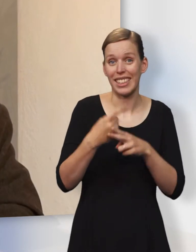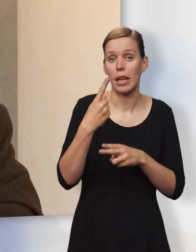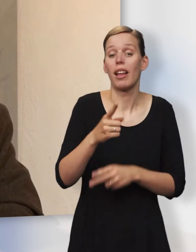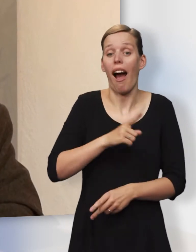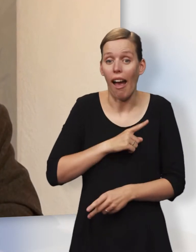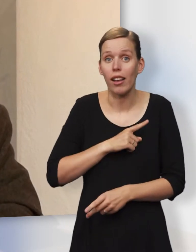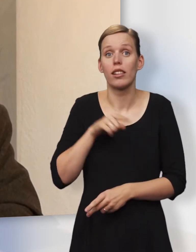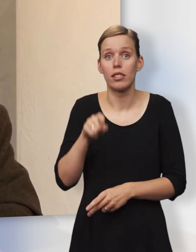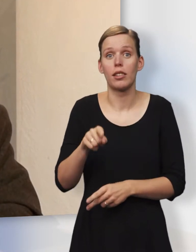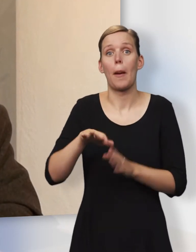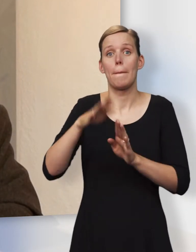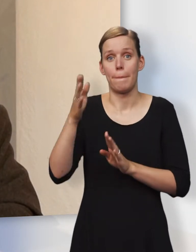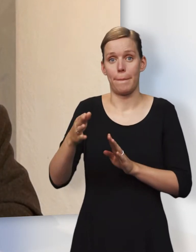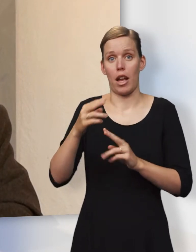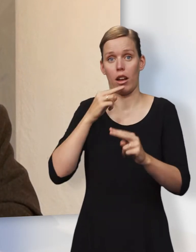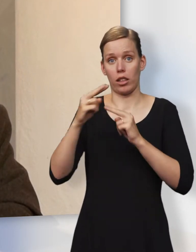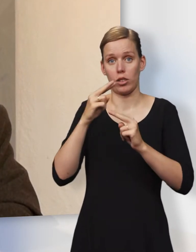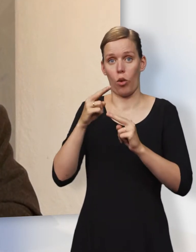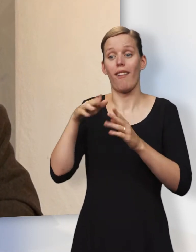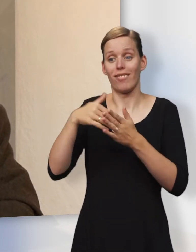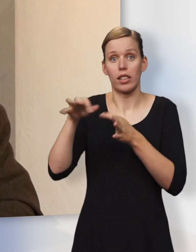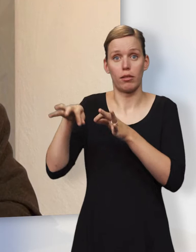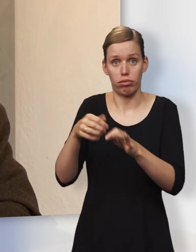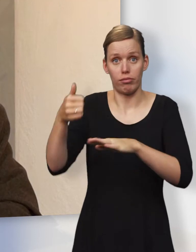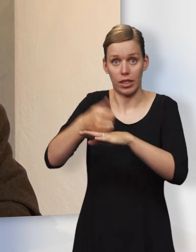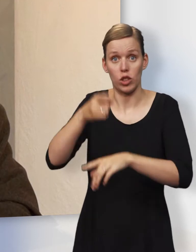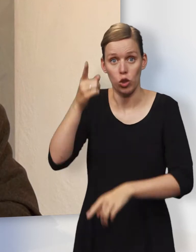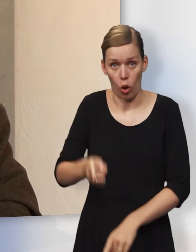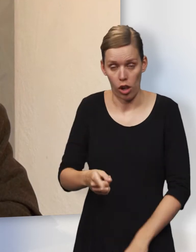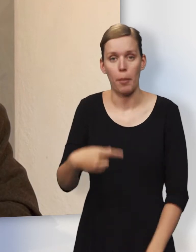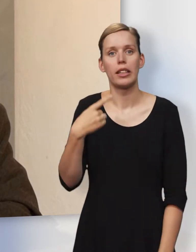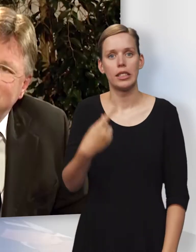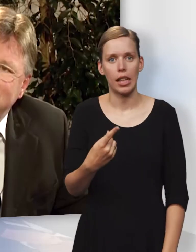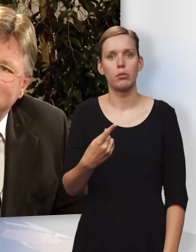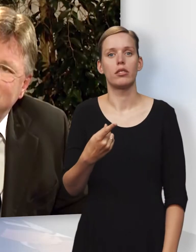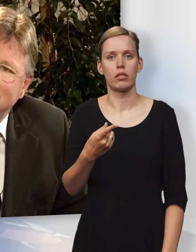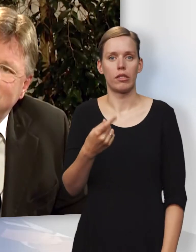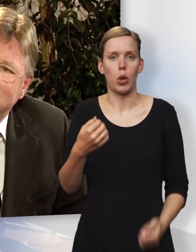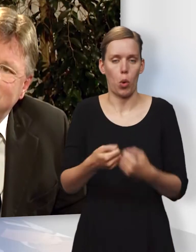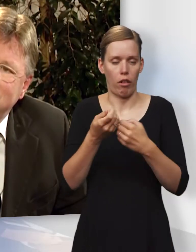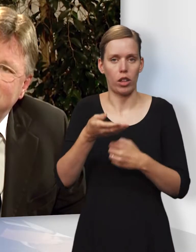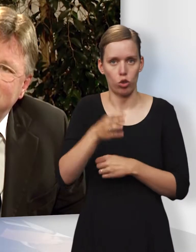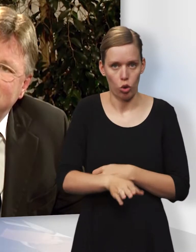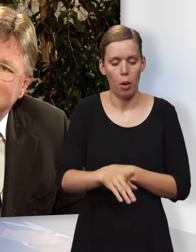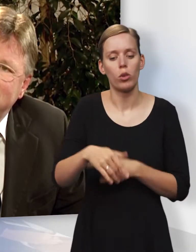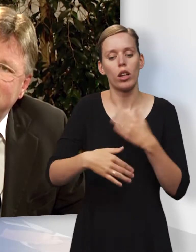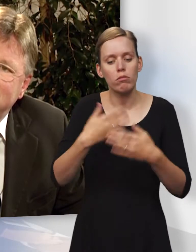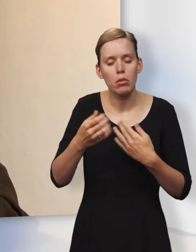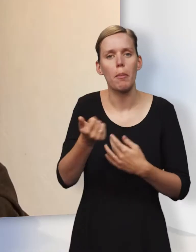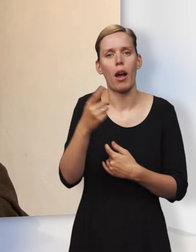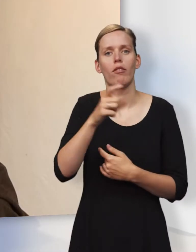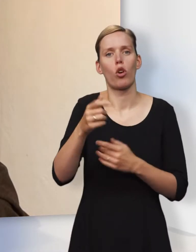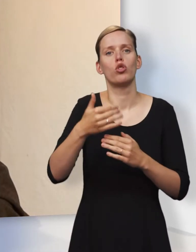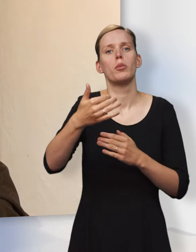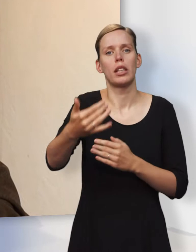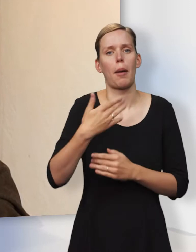hier diesen Berggasthof weiterführen sollte. Und nachdem der tödlich verunglückt ist, hat meine Tante mich